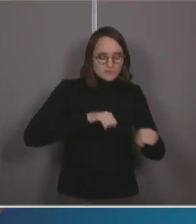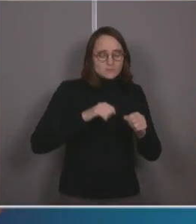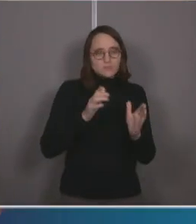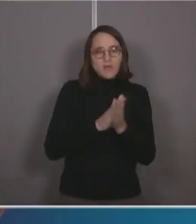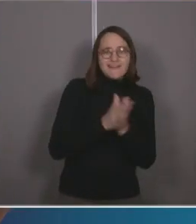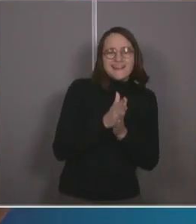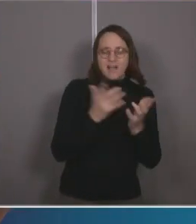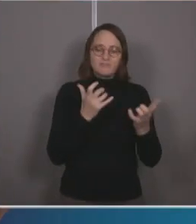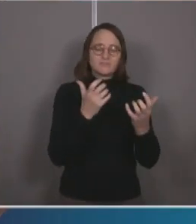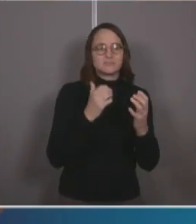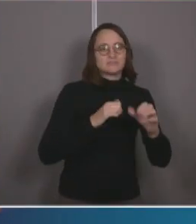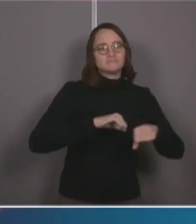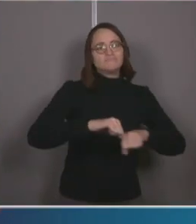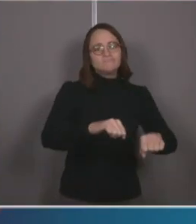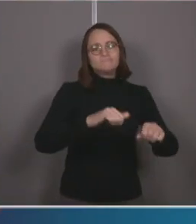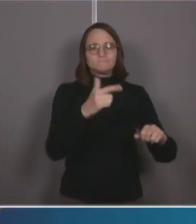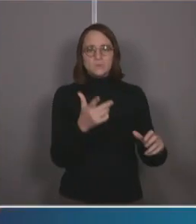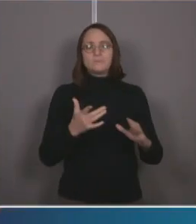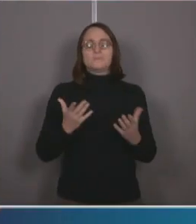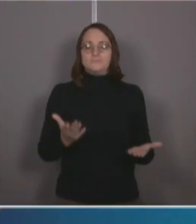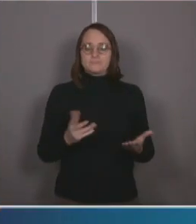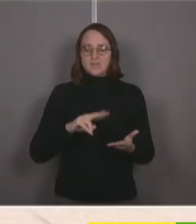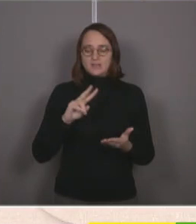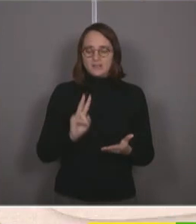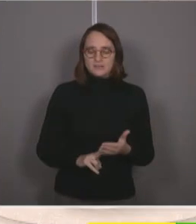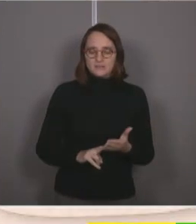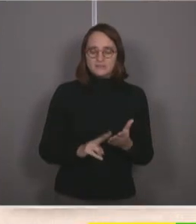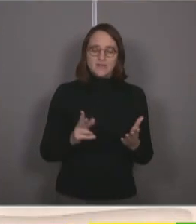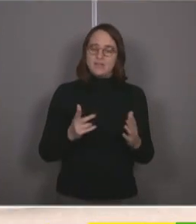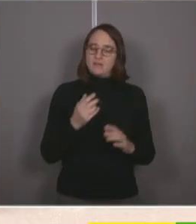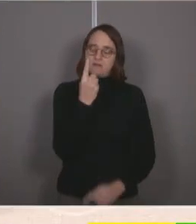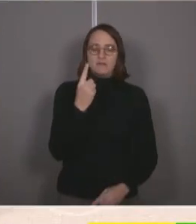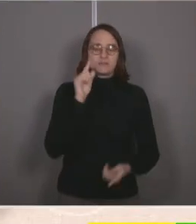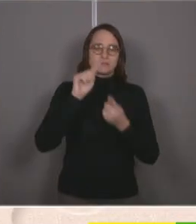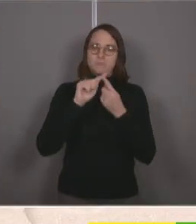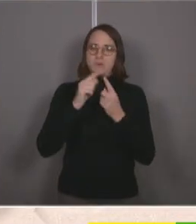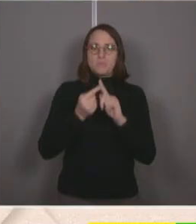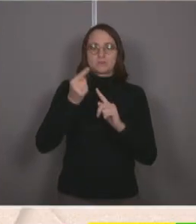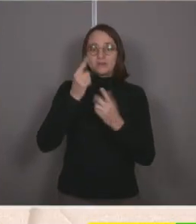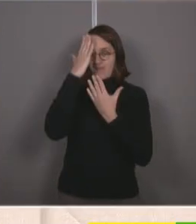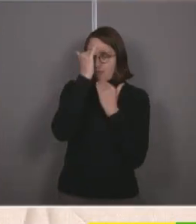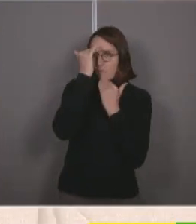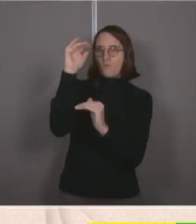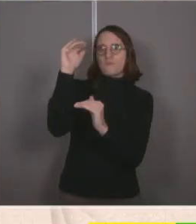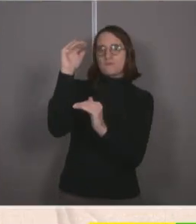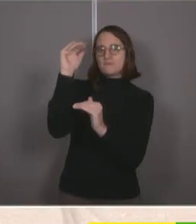un élément qui n'a pas été évoqué, mais qui est absolument central dans notre pays. La question de la confiance vis-à-vis des